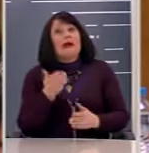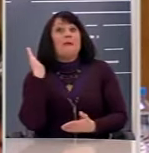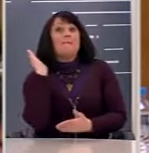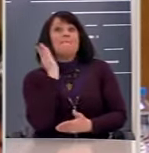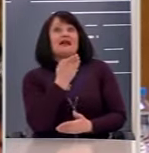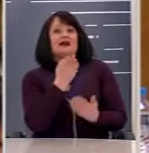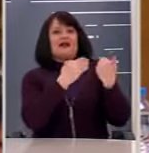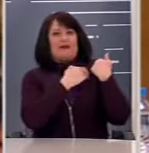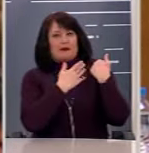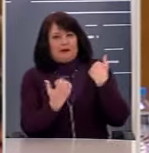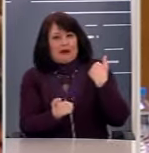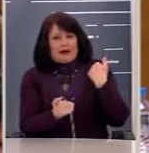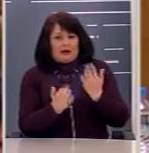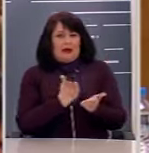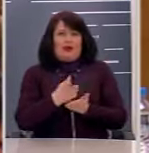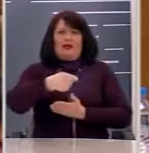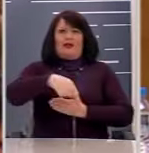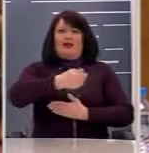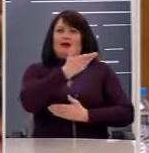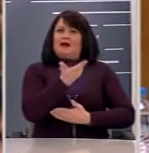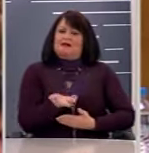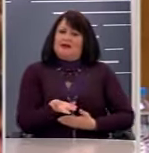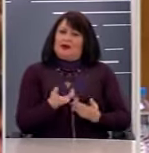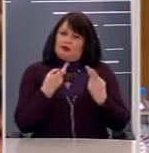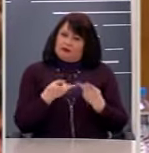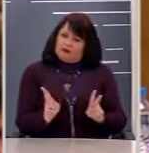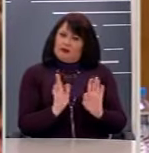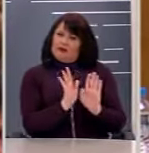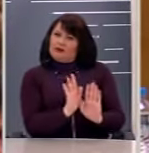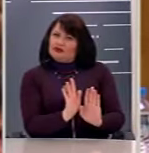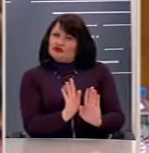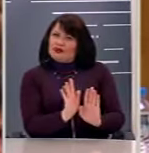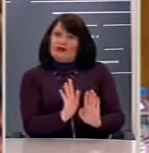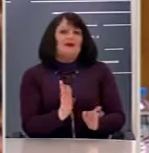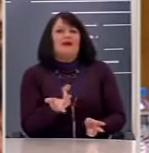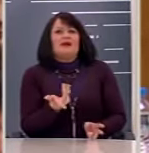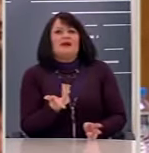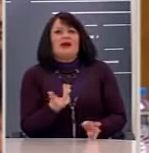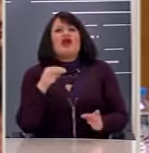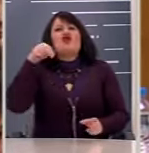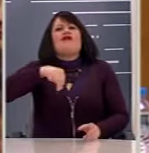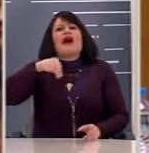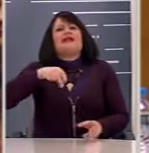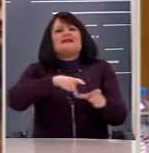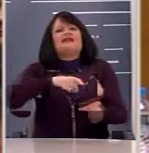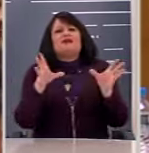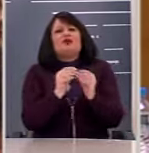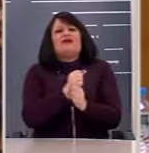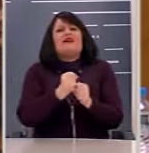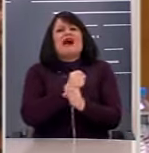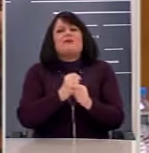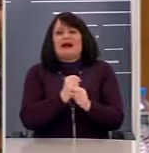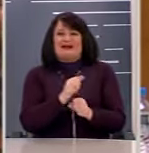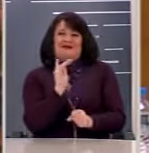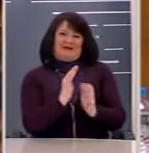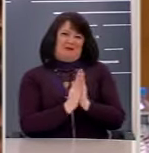ευθυνών, υπάρχει η δικαιοσύνη, ας την αφήσουμε. Γιατί μιλάμε για την Οβάλπης και εύκολα λέμε. Παρακαλώ